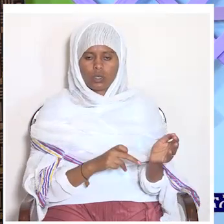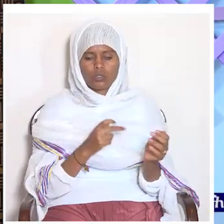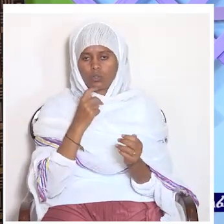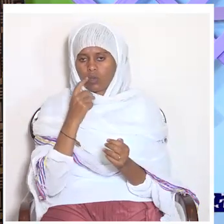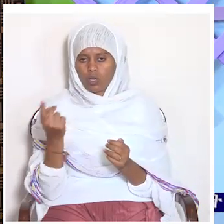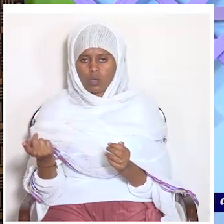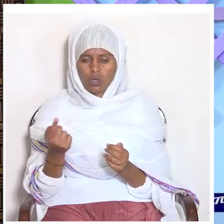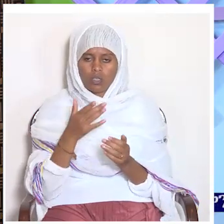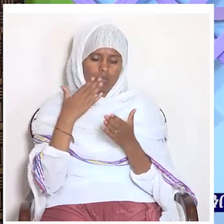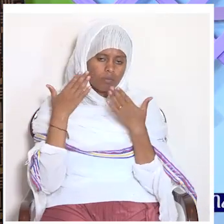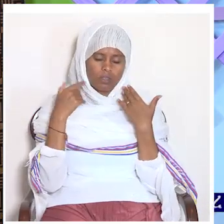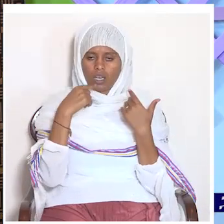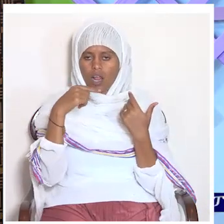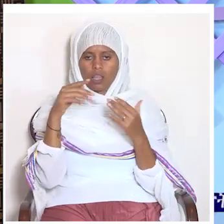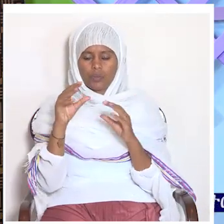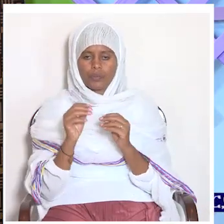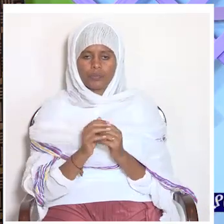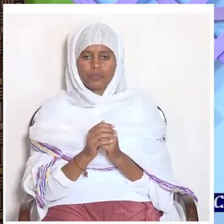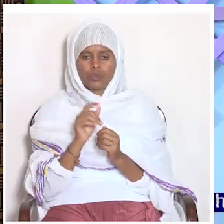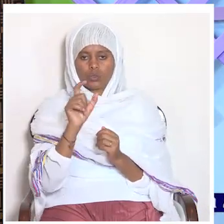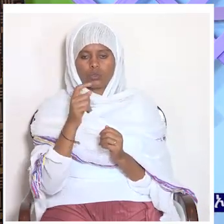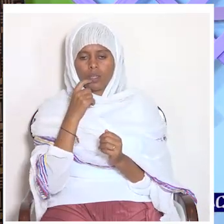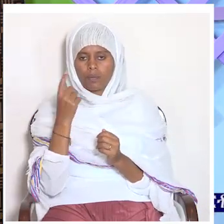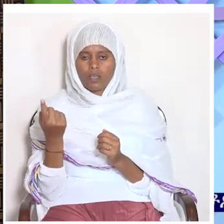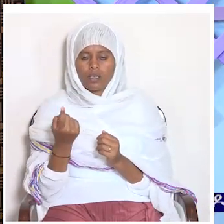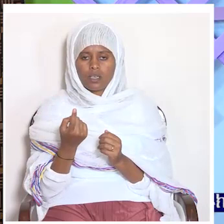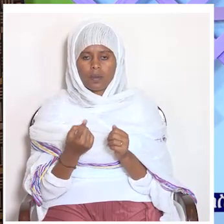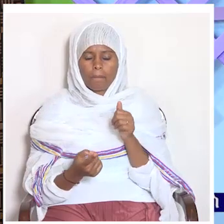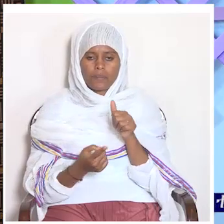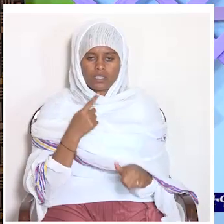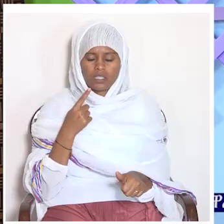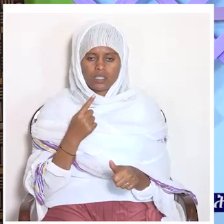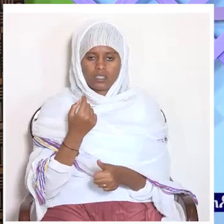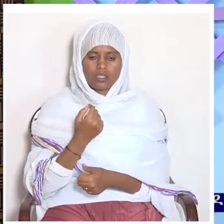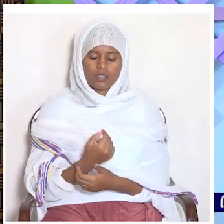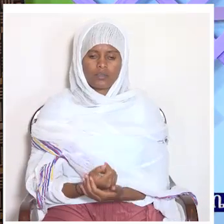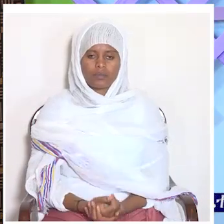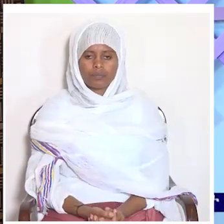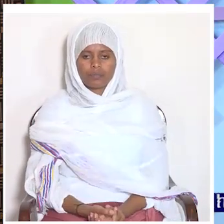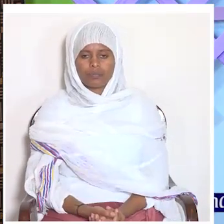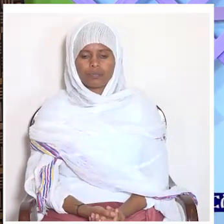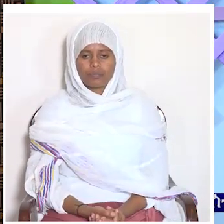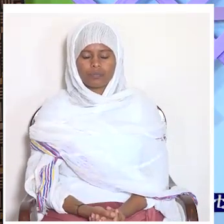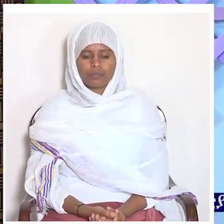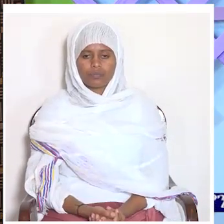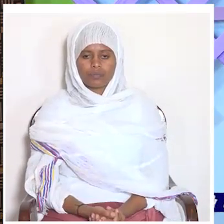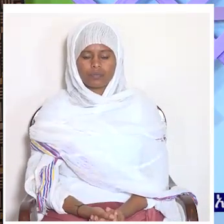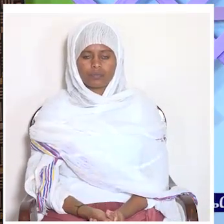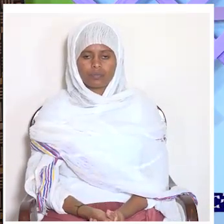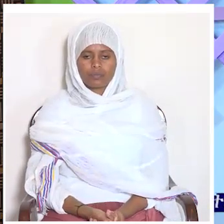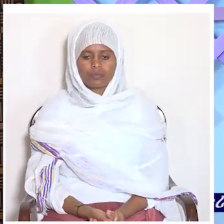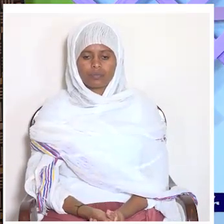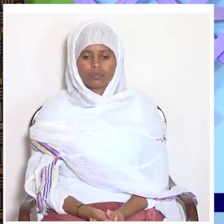ቅዱስ ዳዊት ዝተናገሮ ህያው ቃል እዩ። ንሱ እንታይ ዝብል መሰረታቲሃ ውስተ ኣድባር